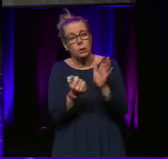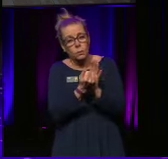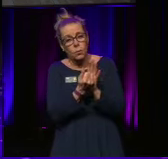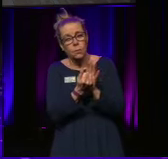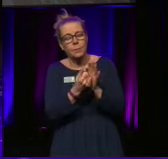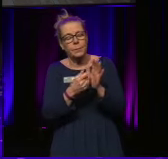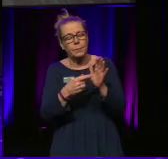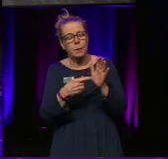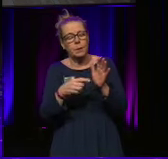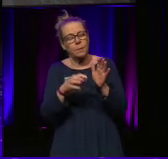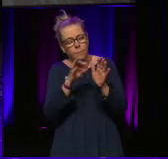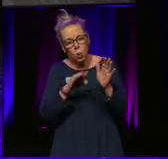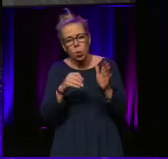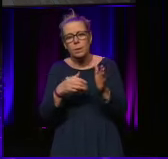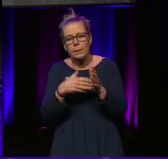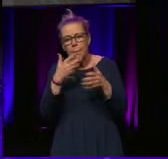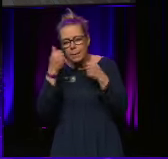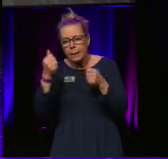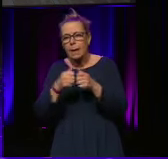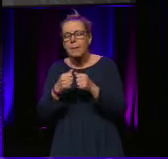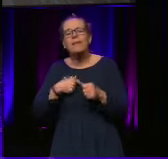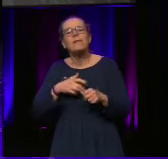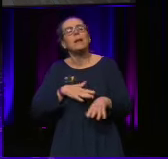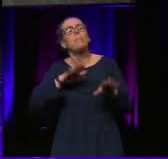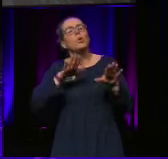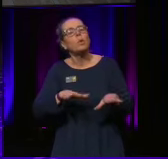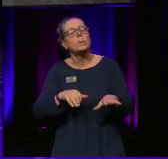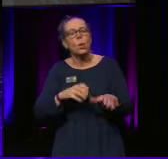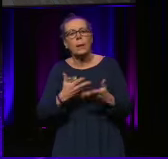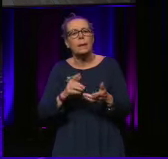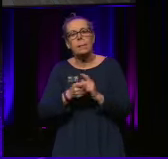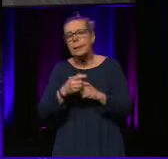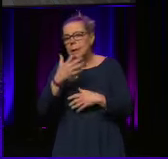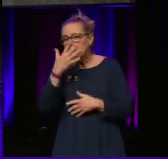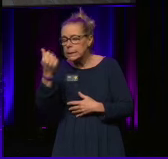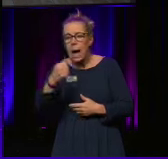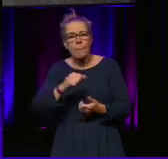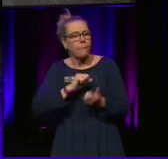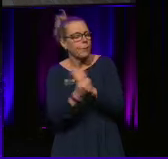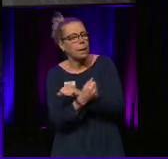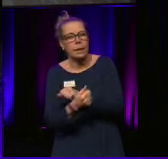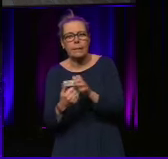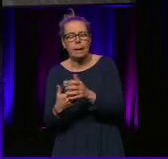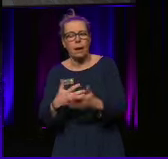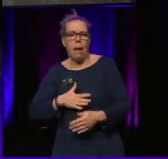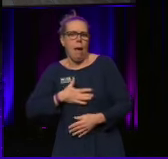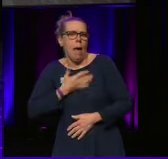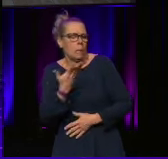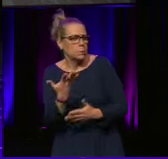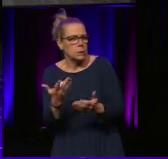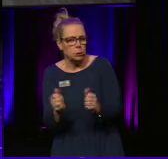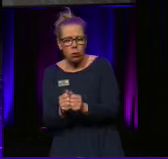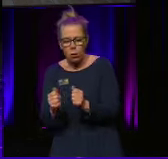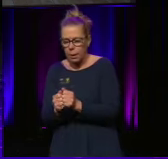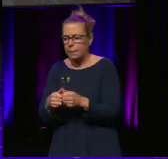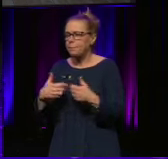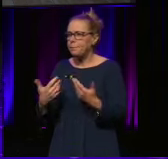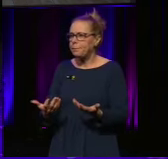så att det inte blir snabba förändringar till någonting fruktansvärt mycket sämre. Det, juridiken, som jag